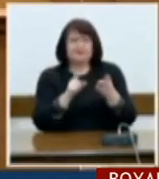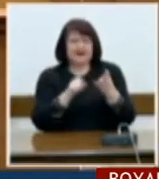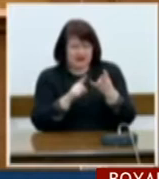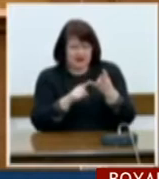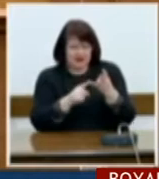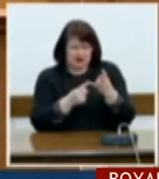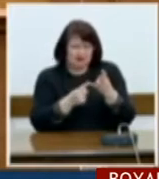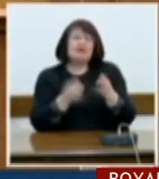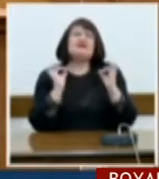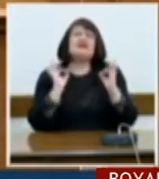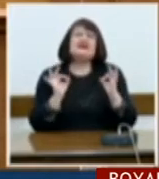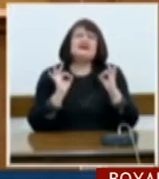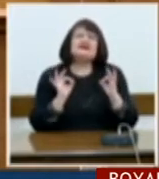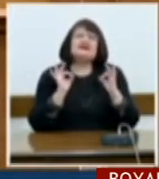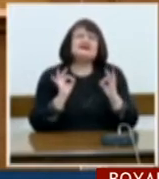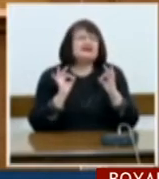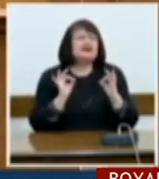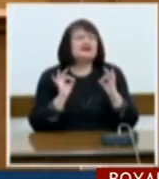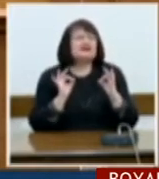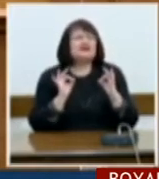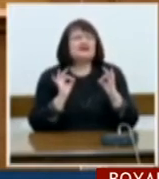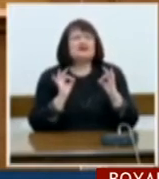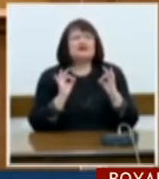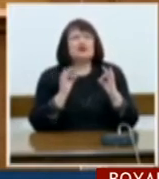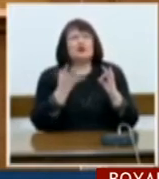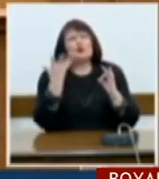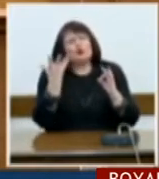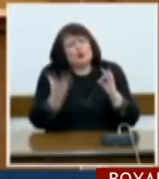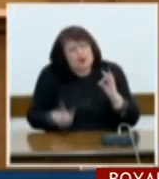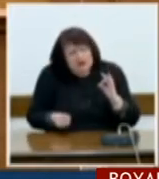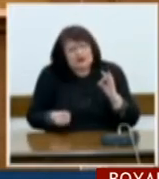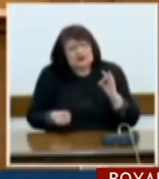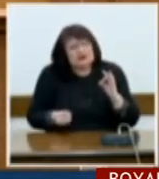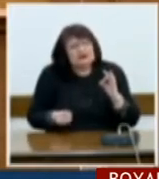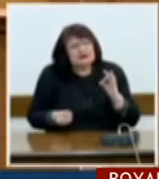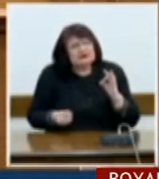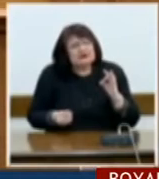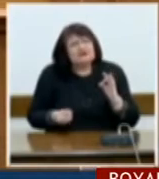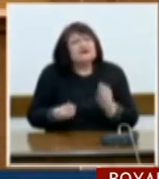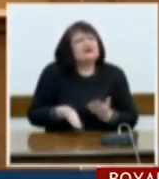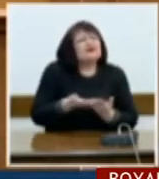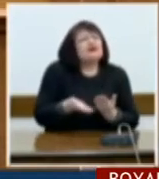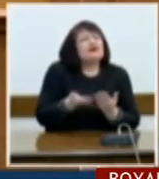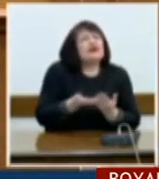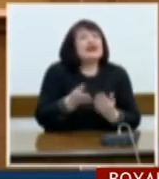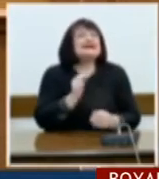έναν, ας μου επιτραπεί η έκφραση, εθισμό στην εξυπηρέτηση συμφερόντων.